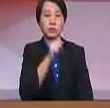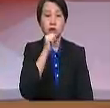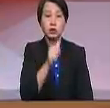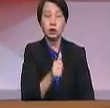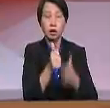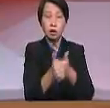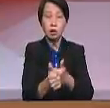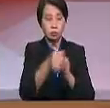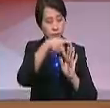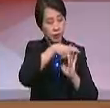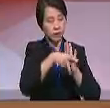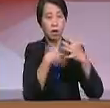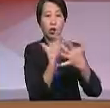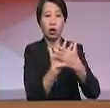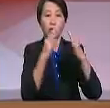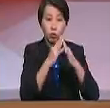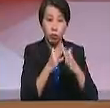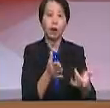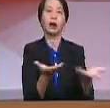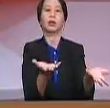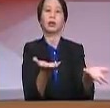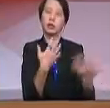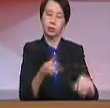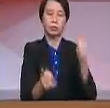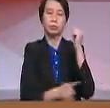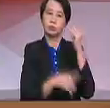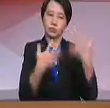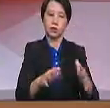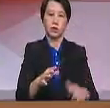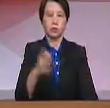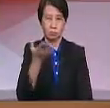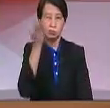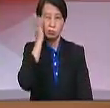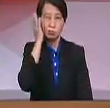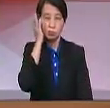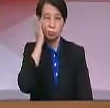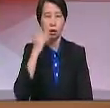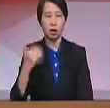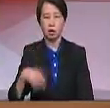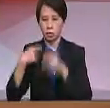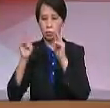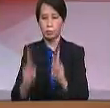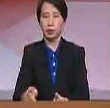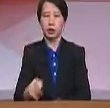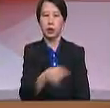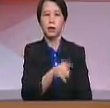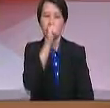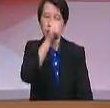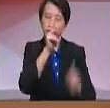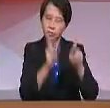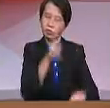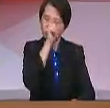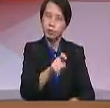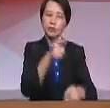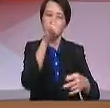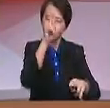kuarantin di rumah. Seperti kita tahu, ada pihak ini yang sepatutnya kuarantin di